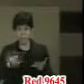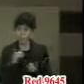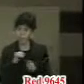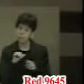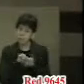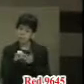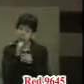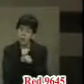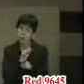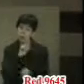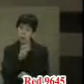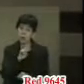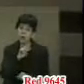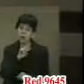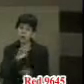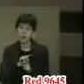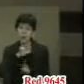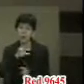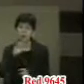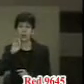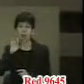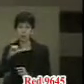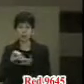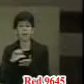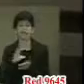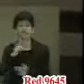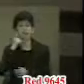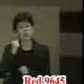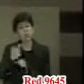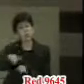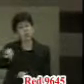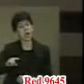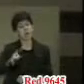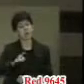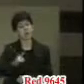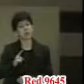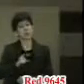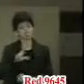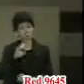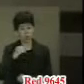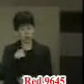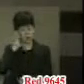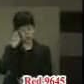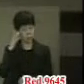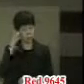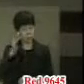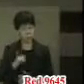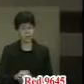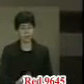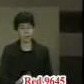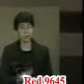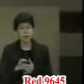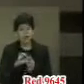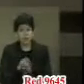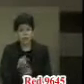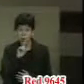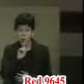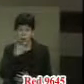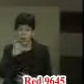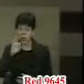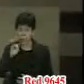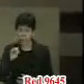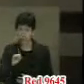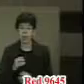น309เดี๋ยวผมพูดตั้งแต่แรกเลยบอกไม่ต้องเลยไงก็อยู่ขึ้นกับศาลไปแก้309ผมไม่เคยคิดถึงเรื่องนั้นเลยแต่190สิ